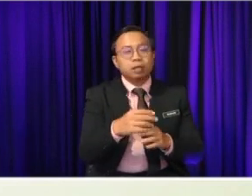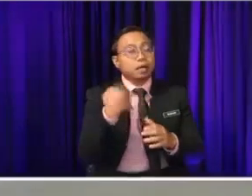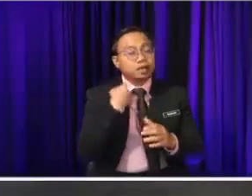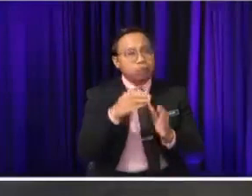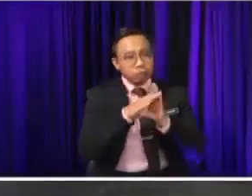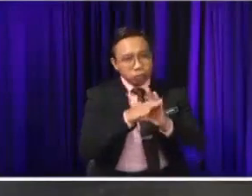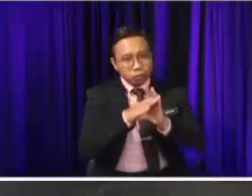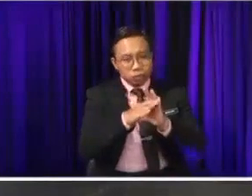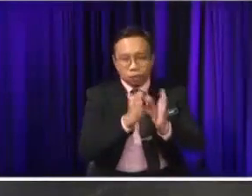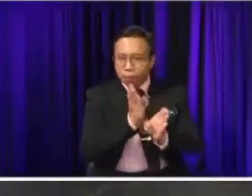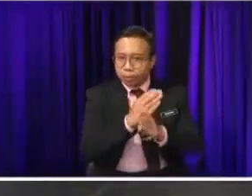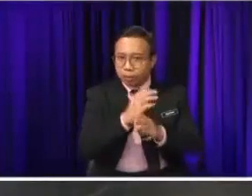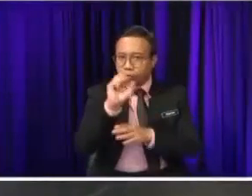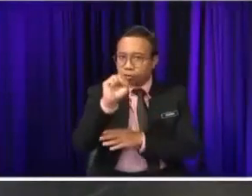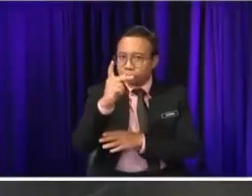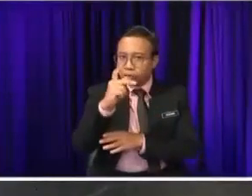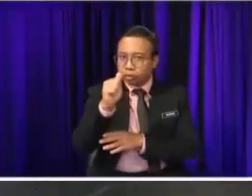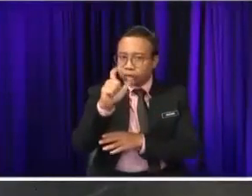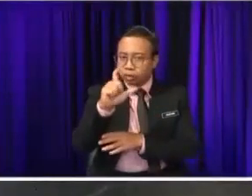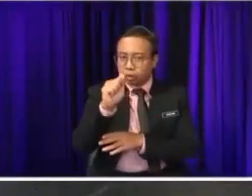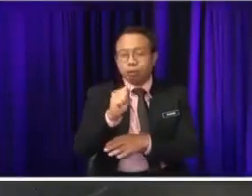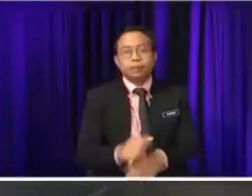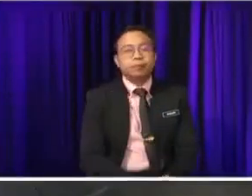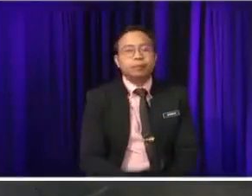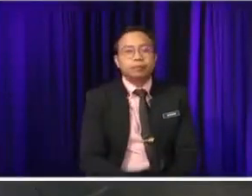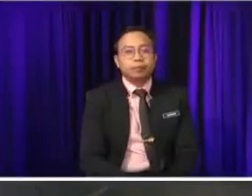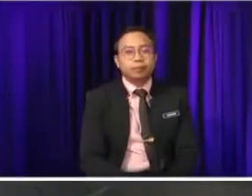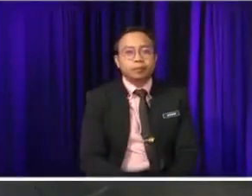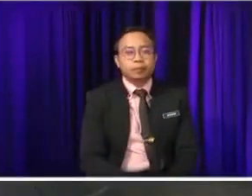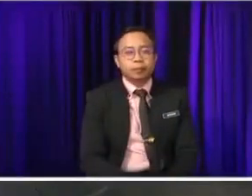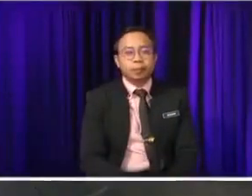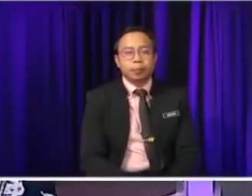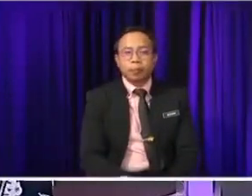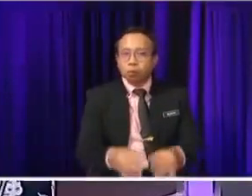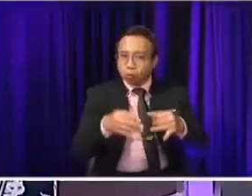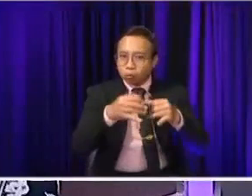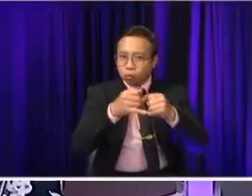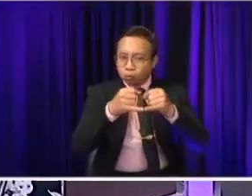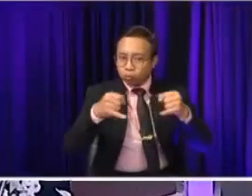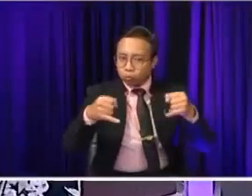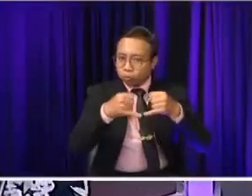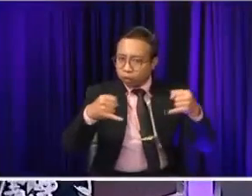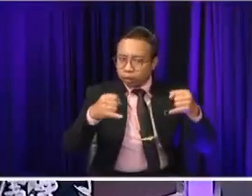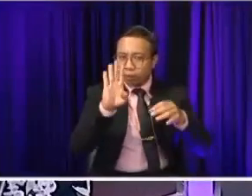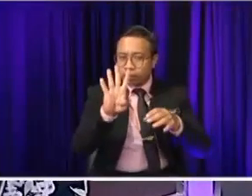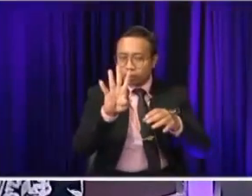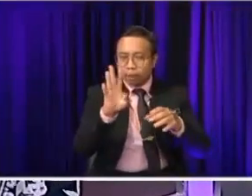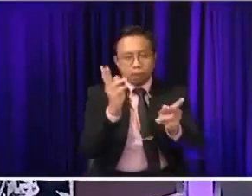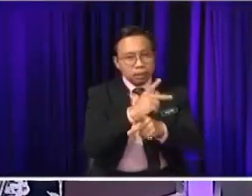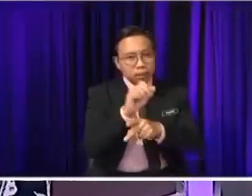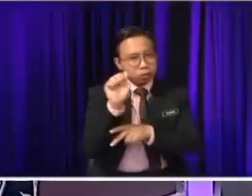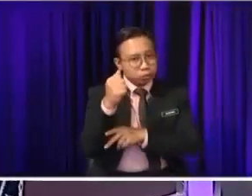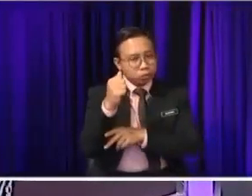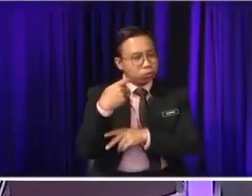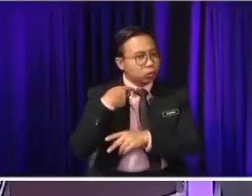dalam bentuk skala oke oke ukuran yuk empat kali 10 kaki ataupun